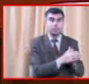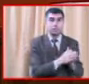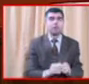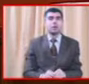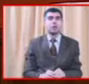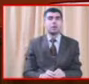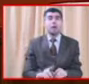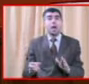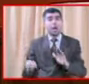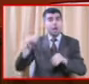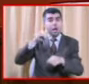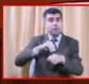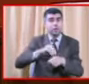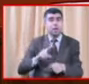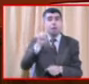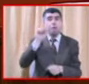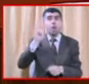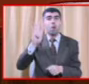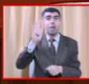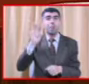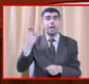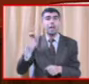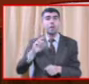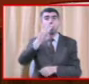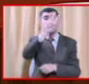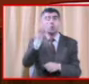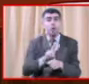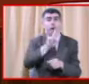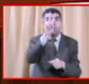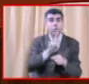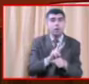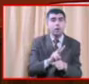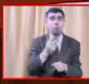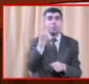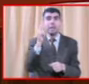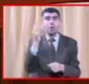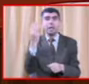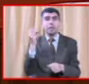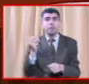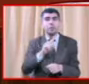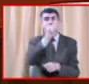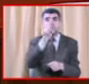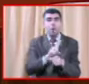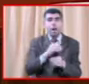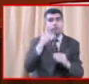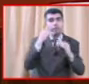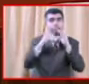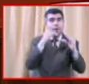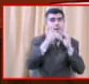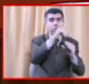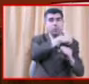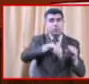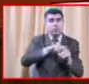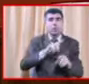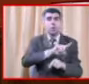رئاسة المجلس ب 104 سؤالا شفويا و 330 سؤالا كتابيا و 291 جوابا